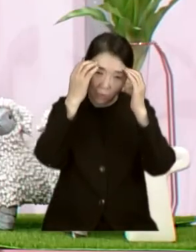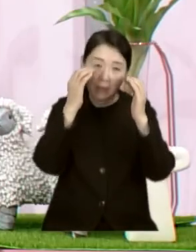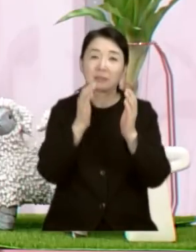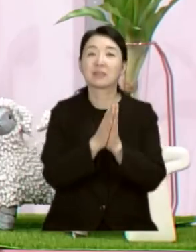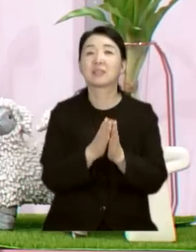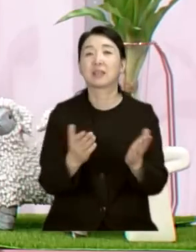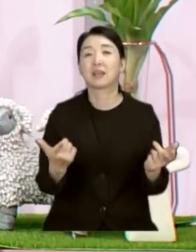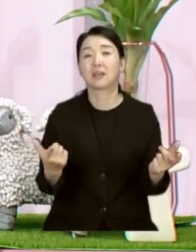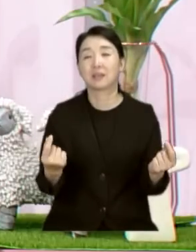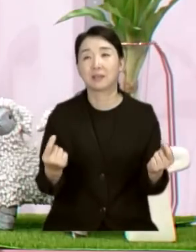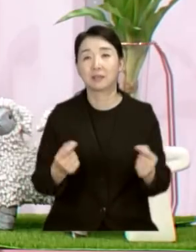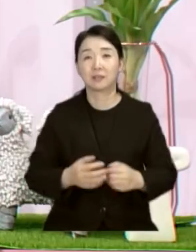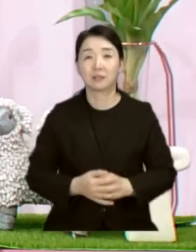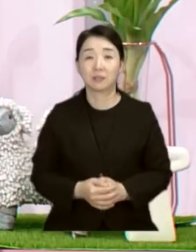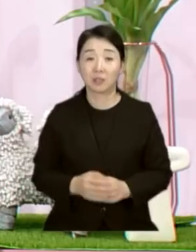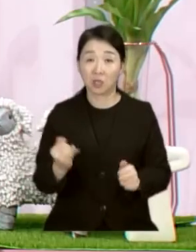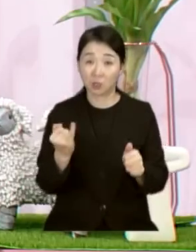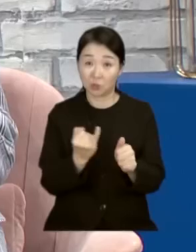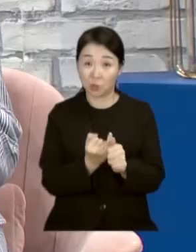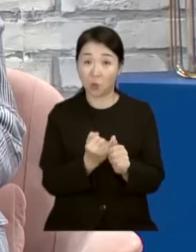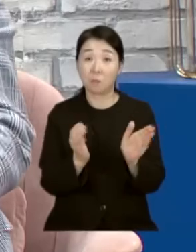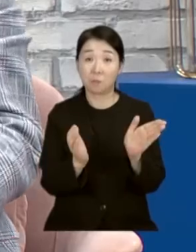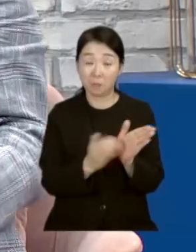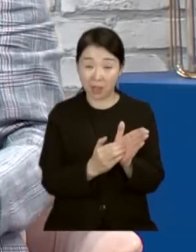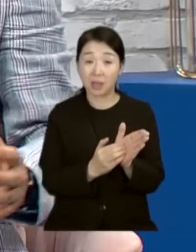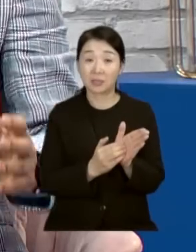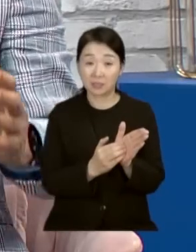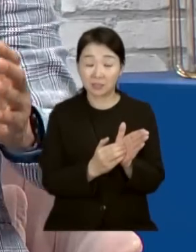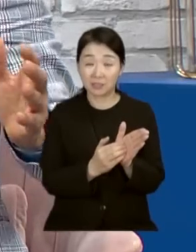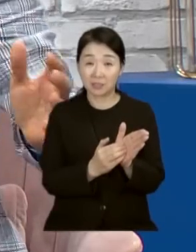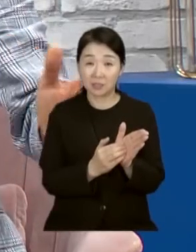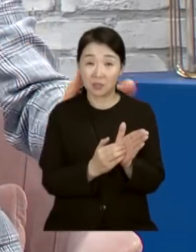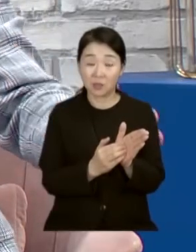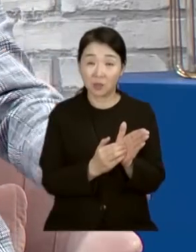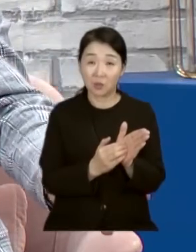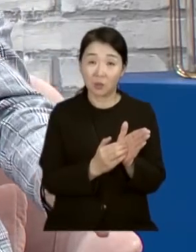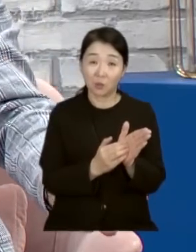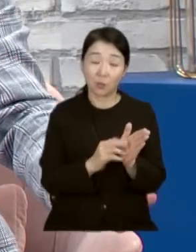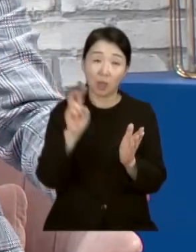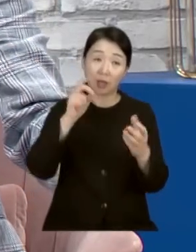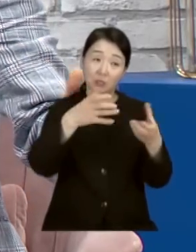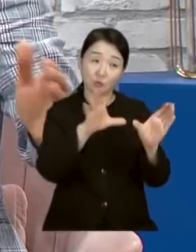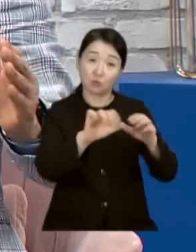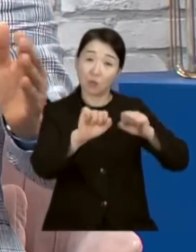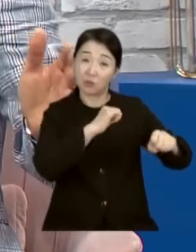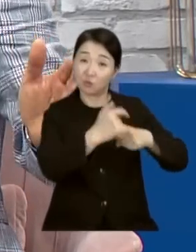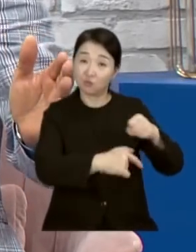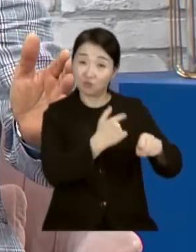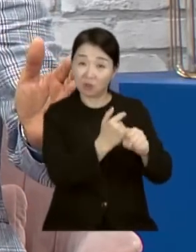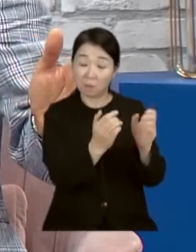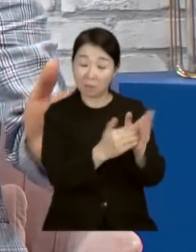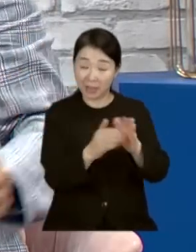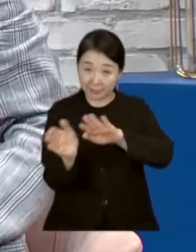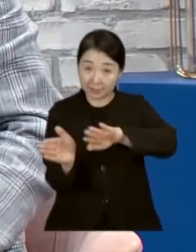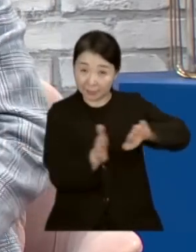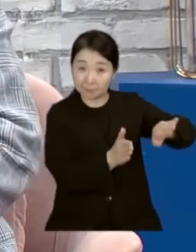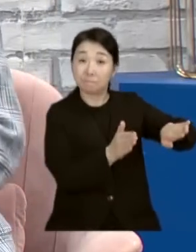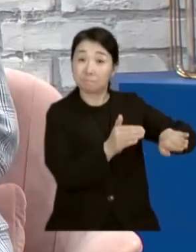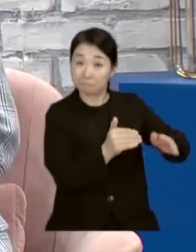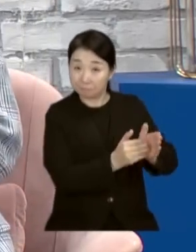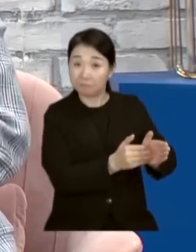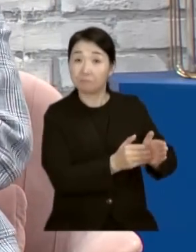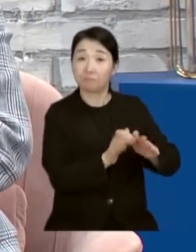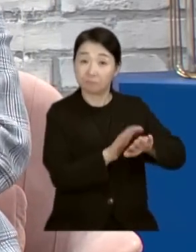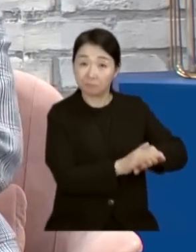고난이 좀 시작됐던 것 같아요. 그러면 결혼하고 그러니까 일단은 네. 주얼리 활동을 6년을 하고 일단 주얼리가 이제 이렇게 마감이 되잖아요.